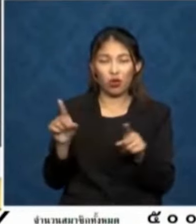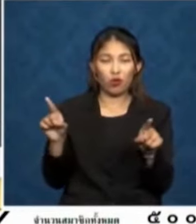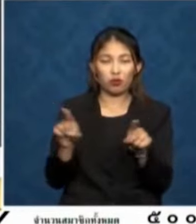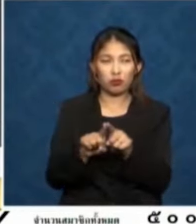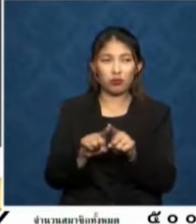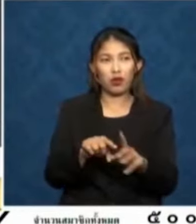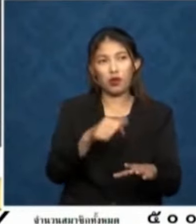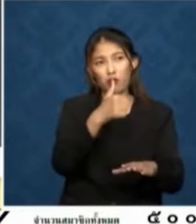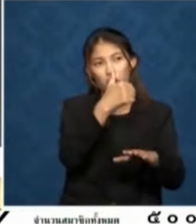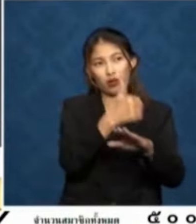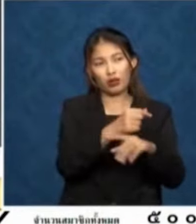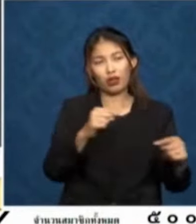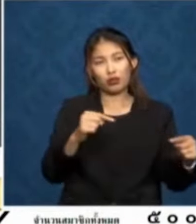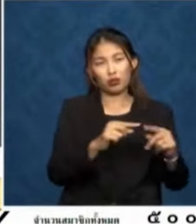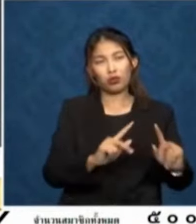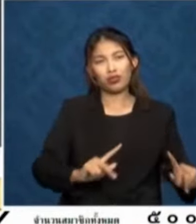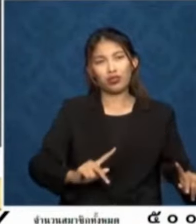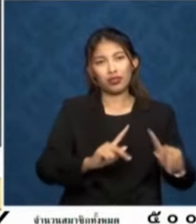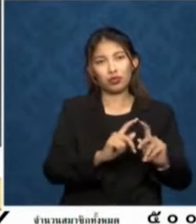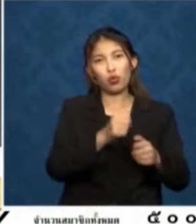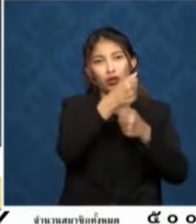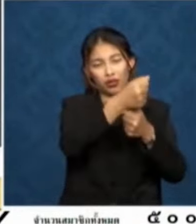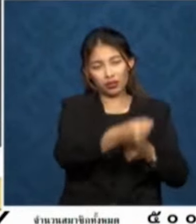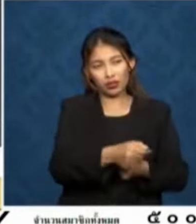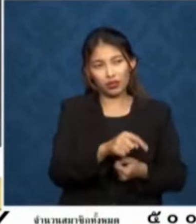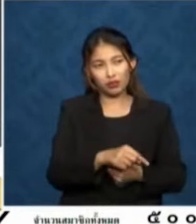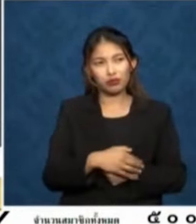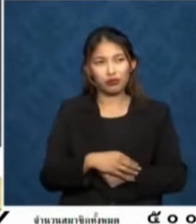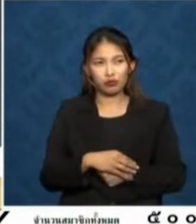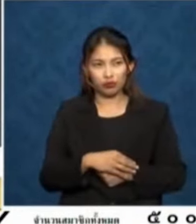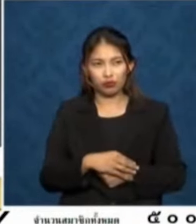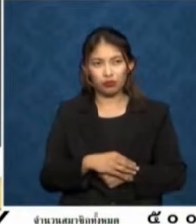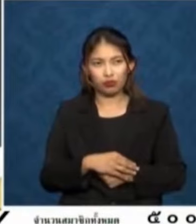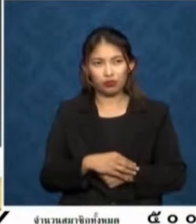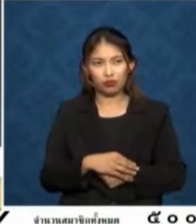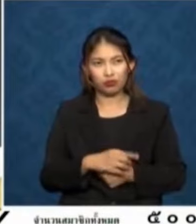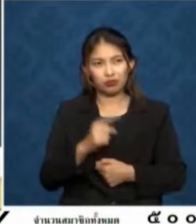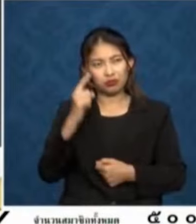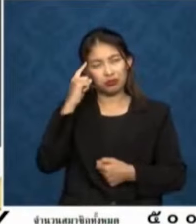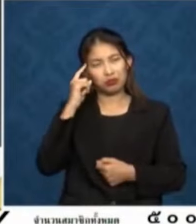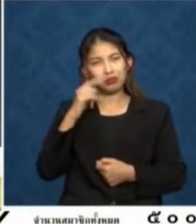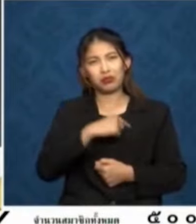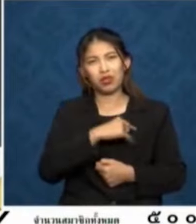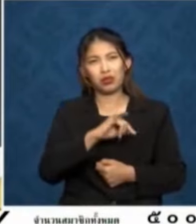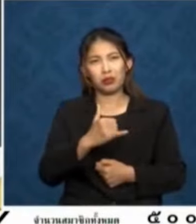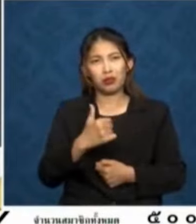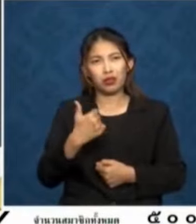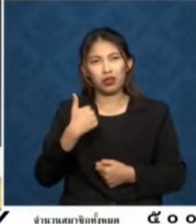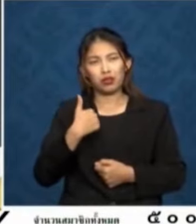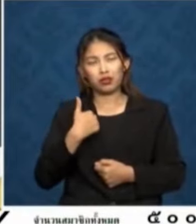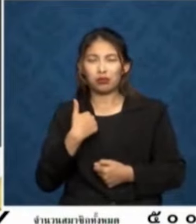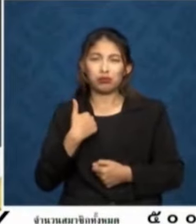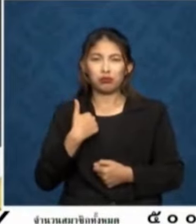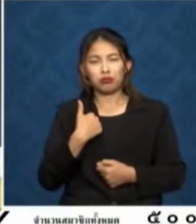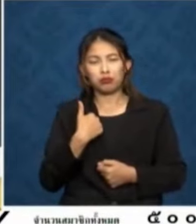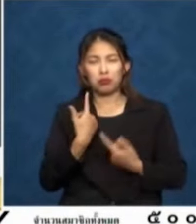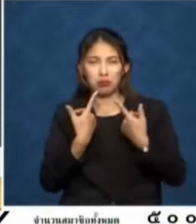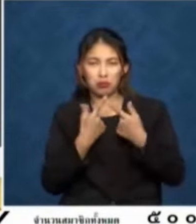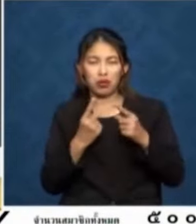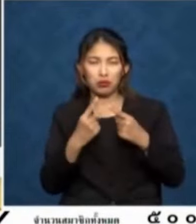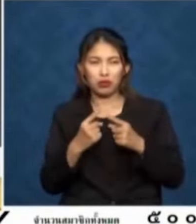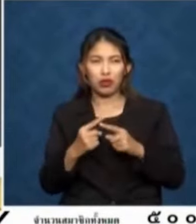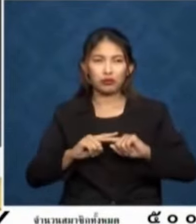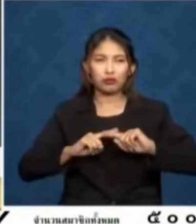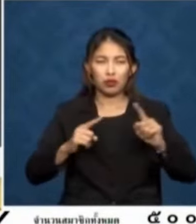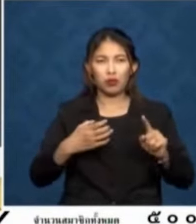ระดับสูงในกระทรวงเกษตรนะคะดิฉันก็ไม่แน่ใจนะคะว่าเป็นความบังเอิญหรืออย่างไรนะคะ